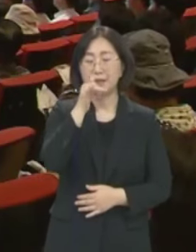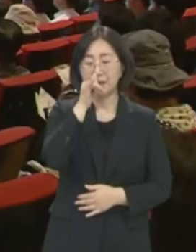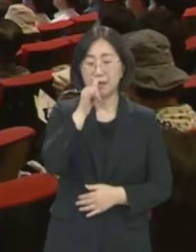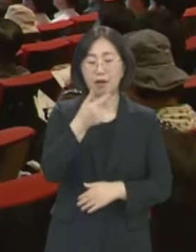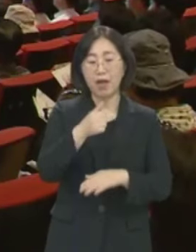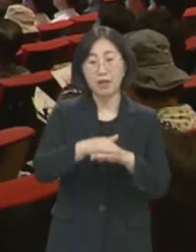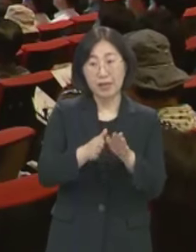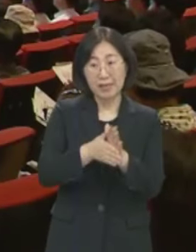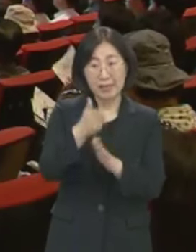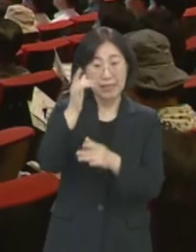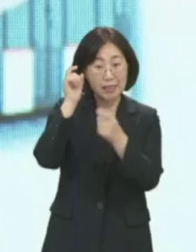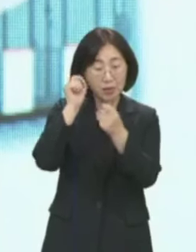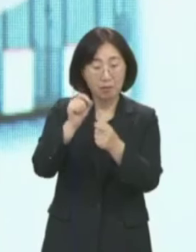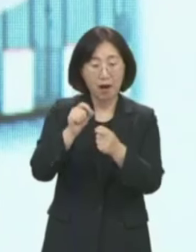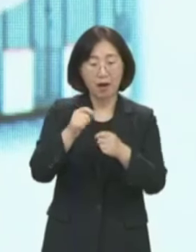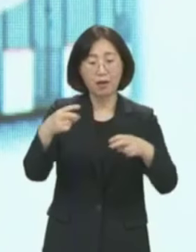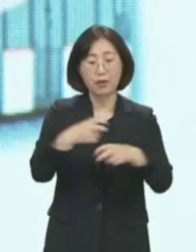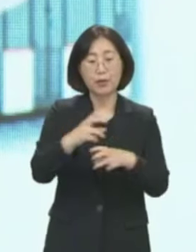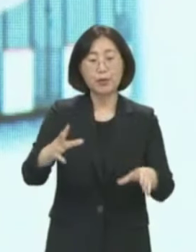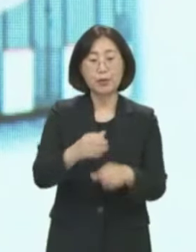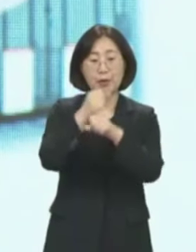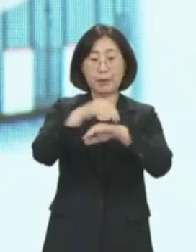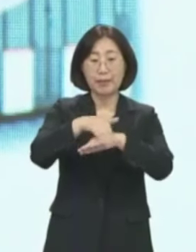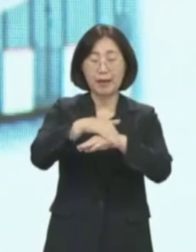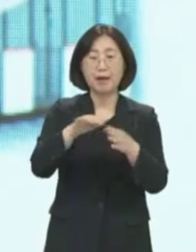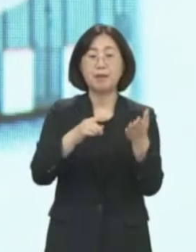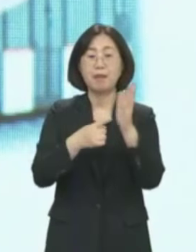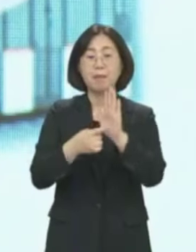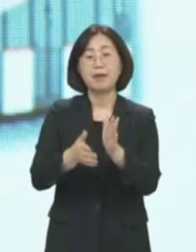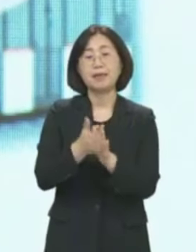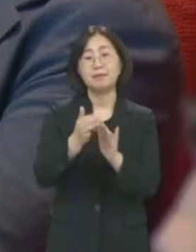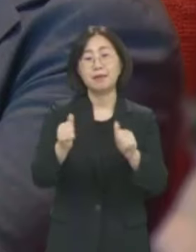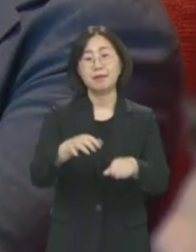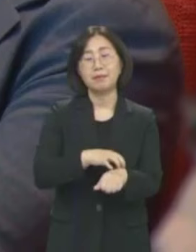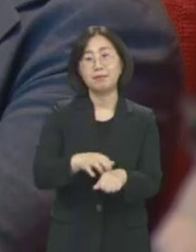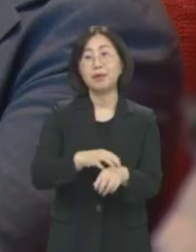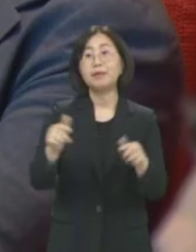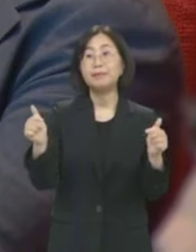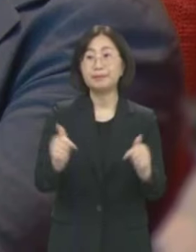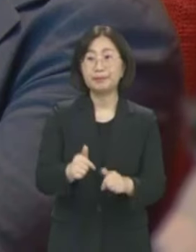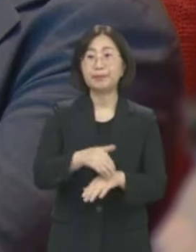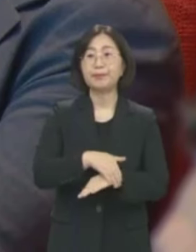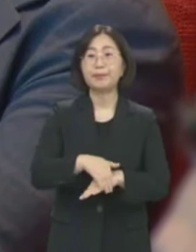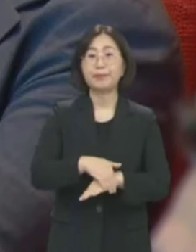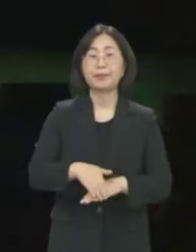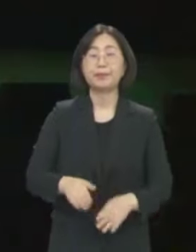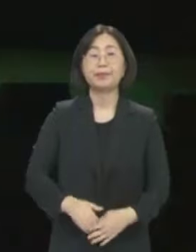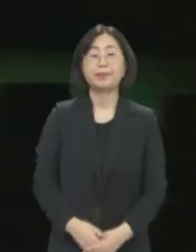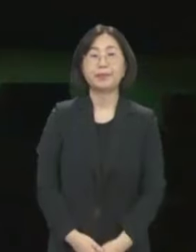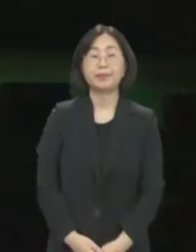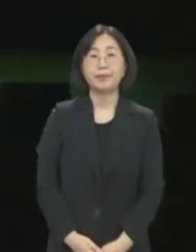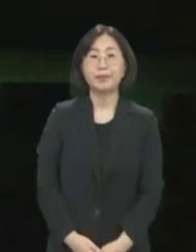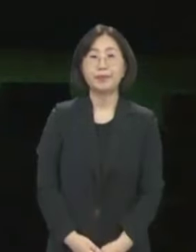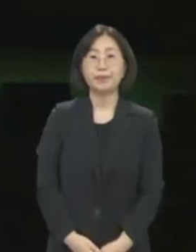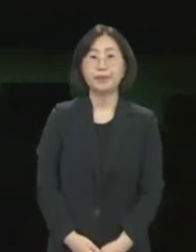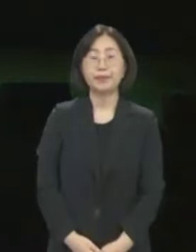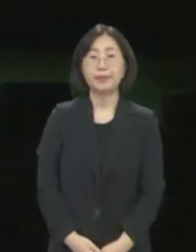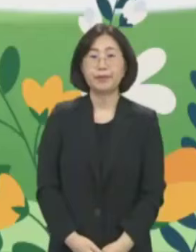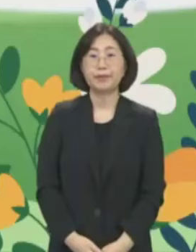대전시는 조만간 교통종합대책을 발표해 시민 불편을 최소화한다는 계획입니다. TJB